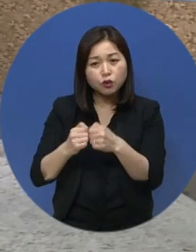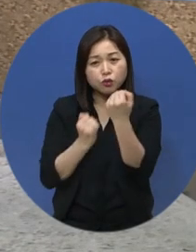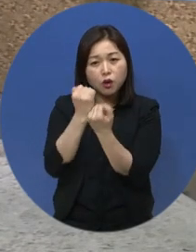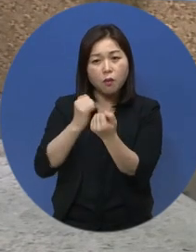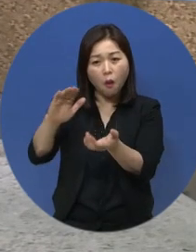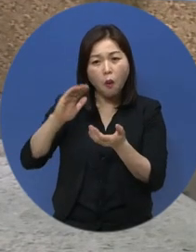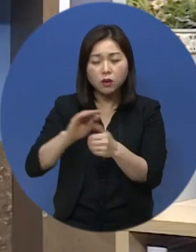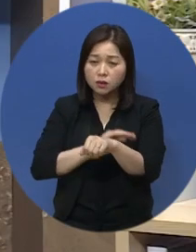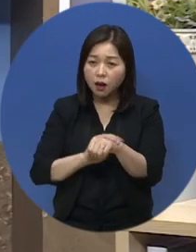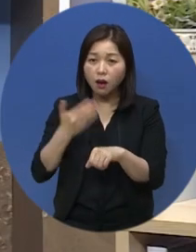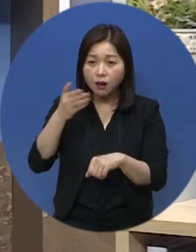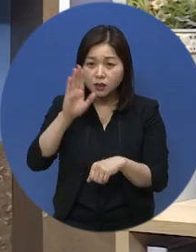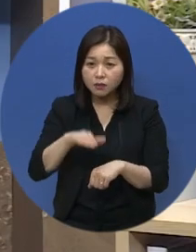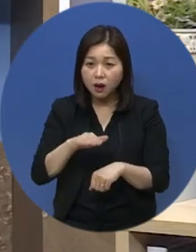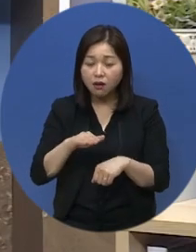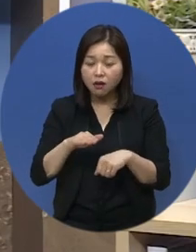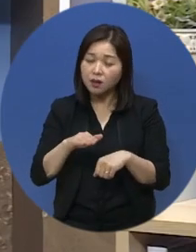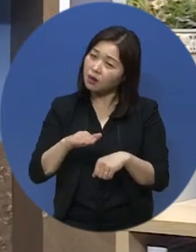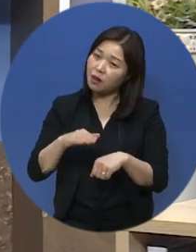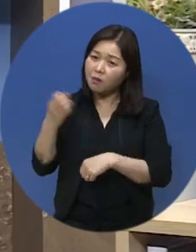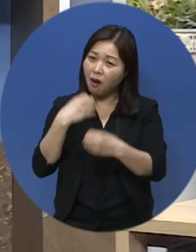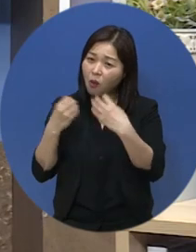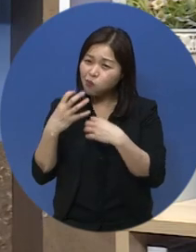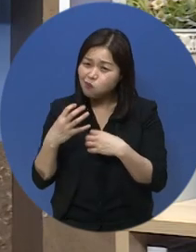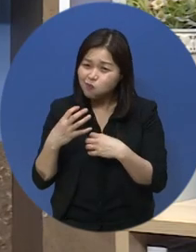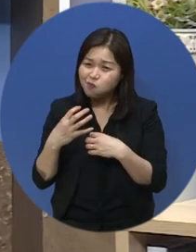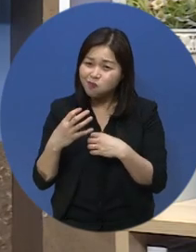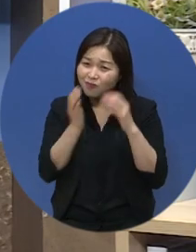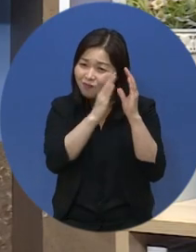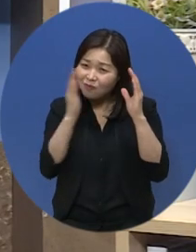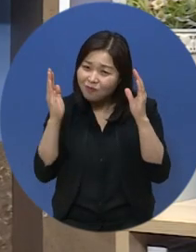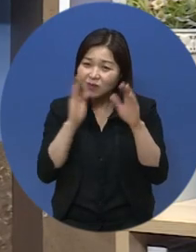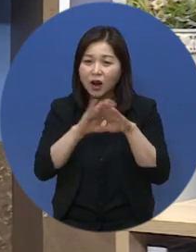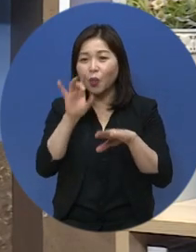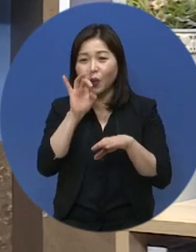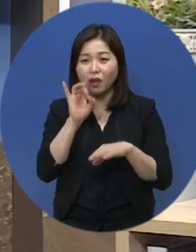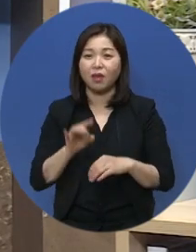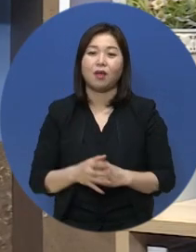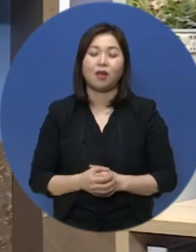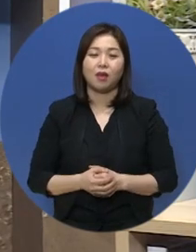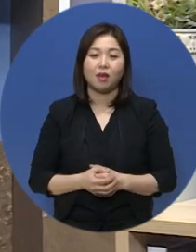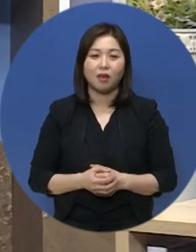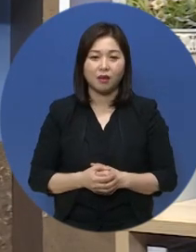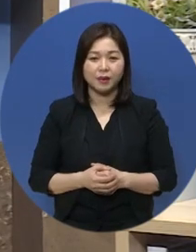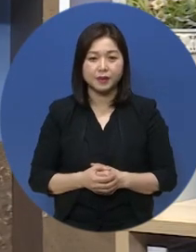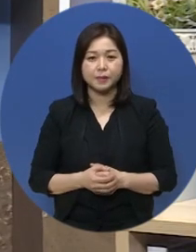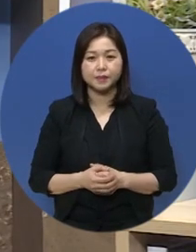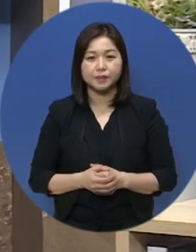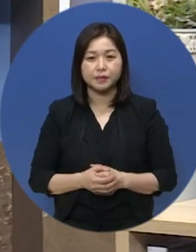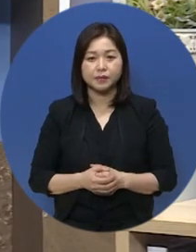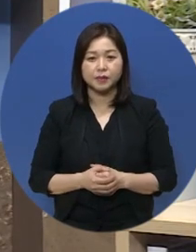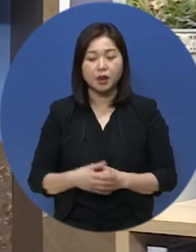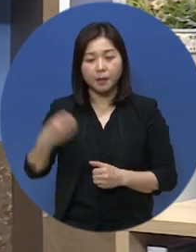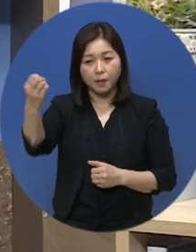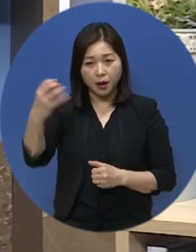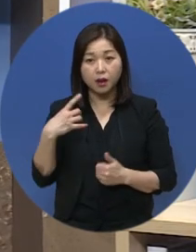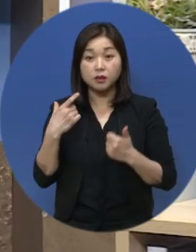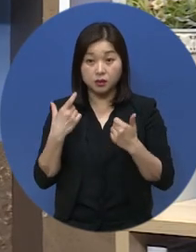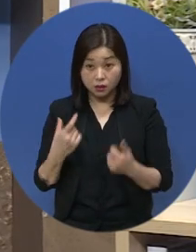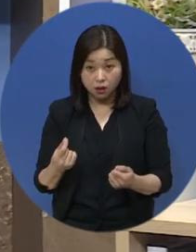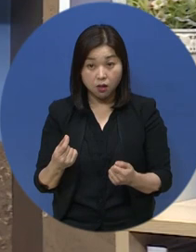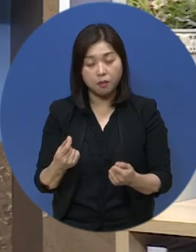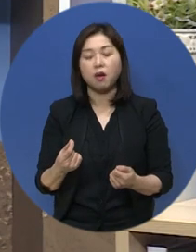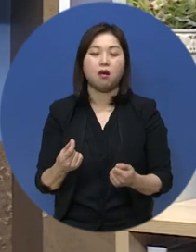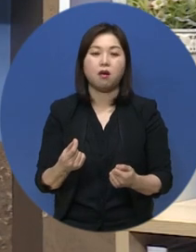불구하고 네. 굉장히 머릿속이 복잡해졌었거든요. 네네. 그러니까 좀 더 말씀하신 내용처럼 좀